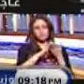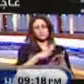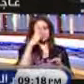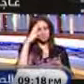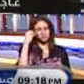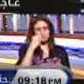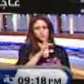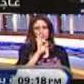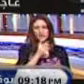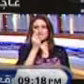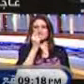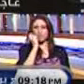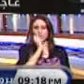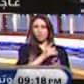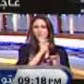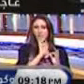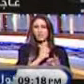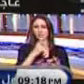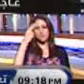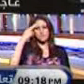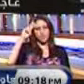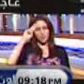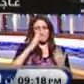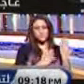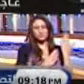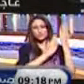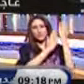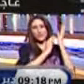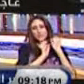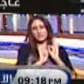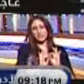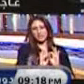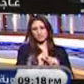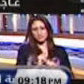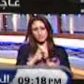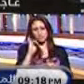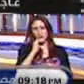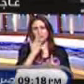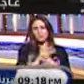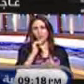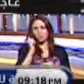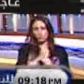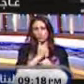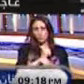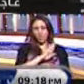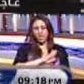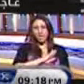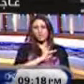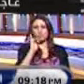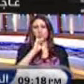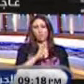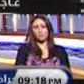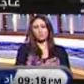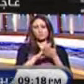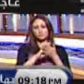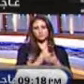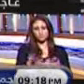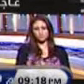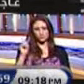جميع اسر جميع هؤلاء الضباط لقب شهيد لان هؤلاء كانوا في مهمه رسميه عسكريه. ونفس الرساله اخاطب